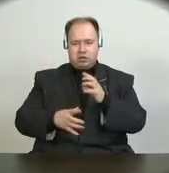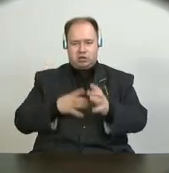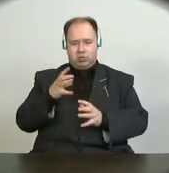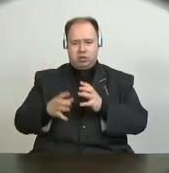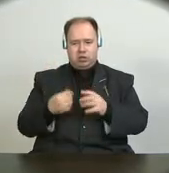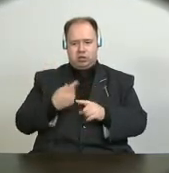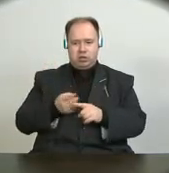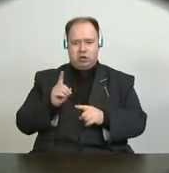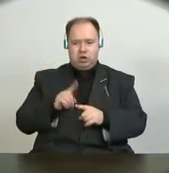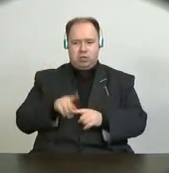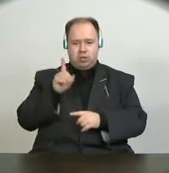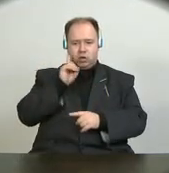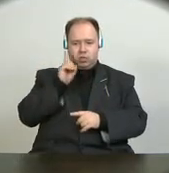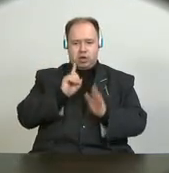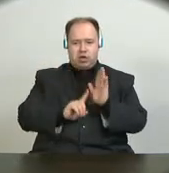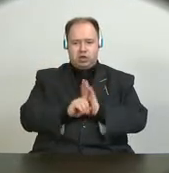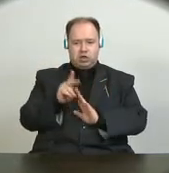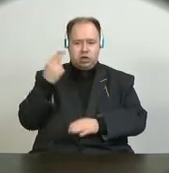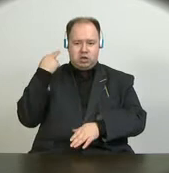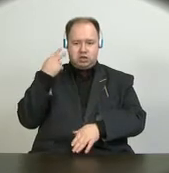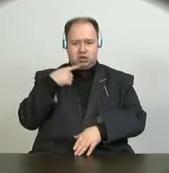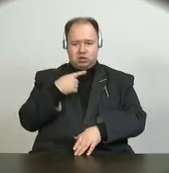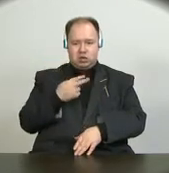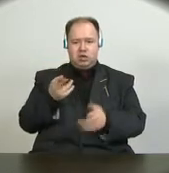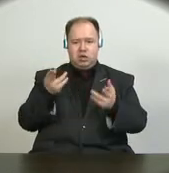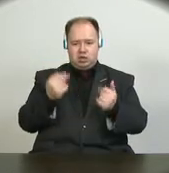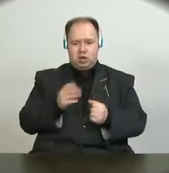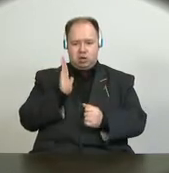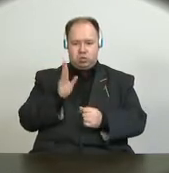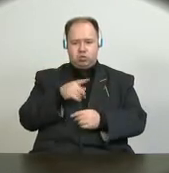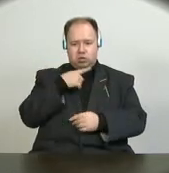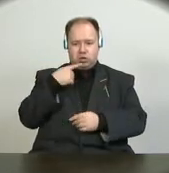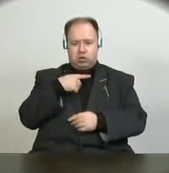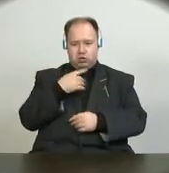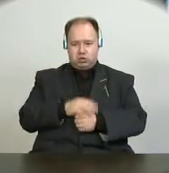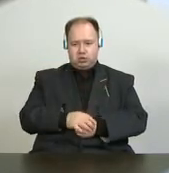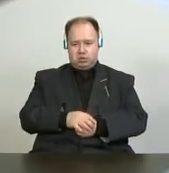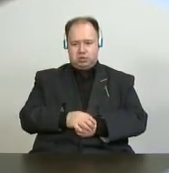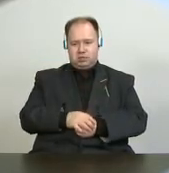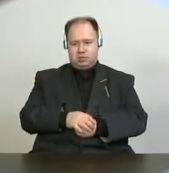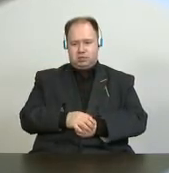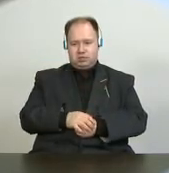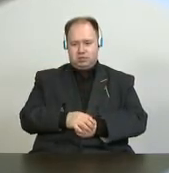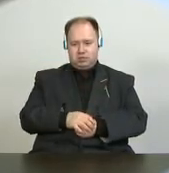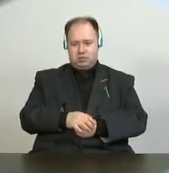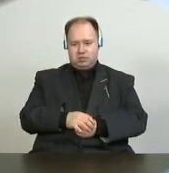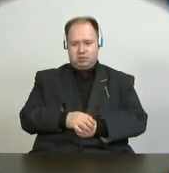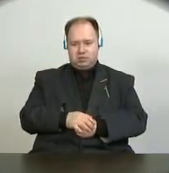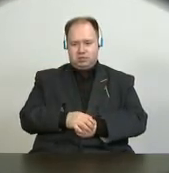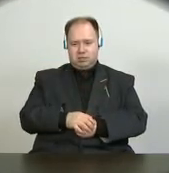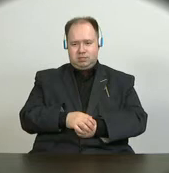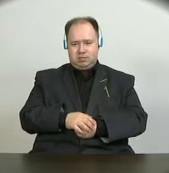поэтому пока мы начинали с английского языка но да мы сделаем русскую версию хорошо хорошо